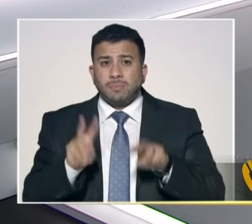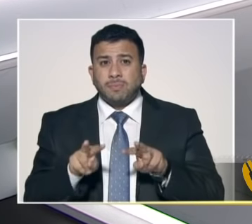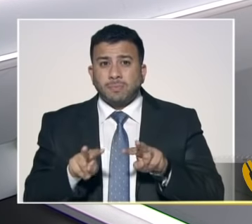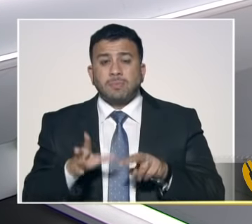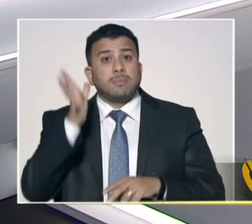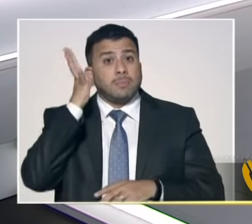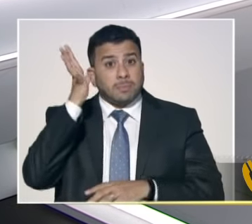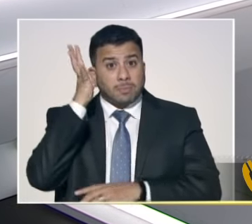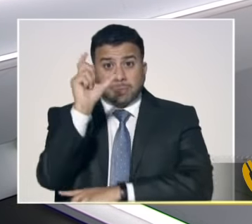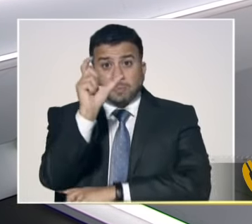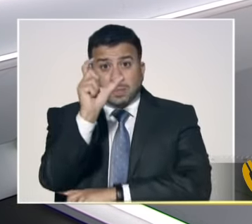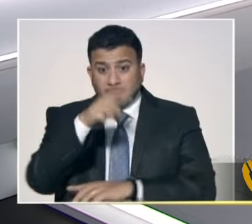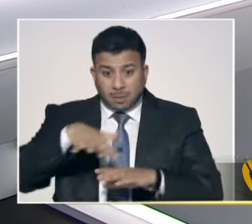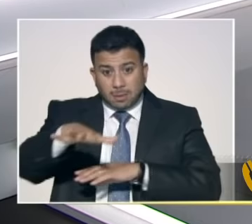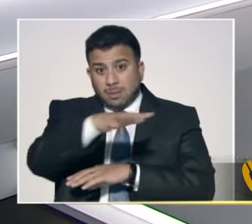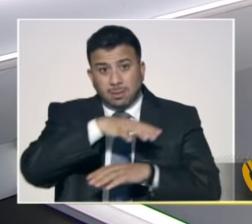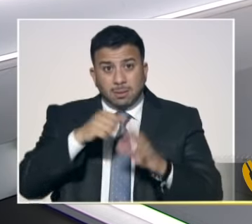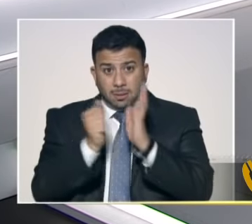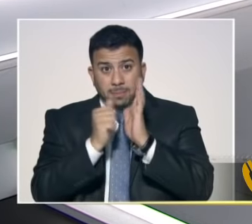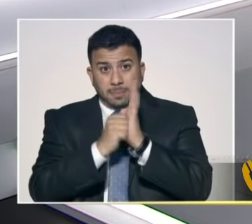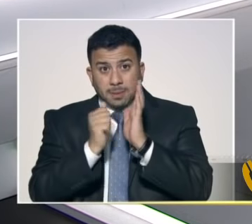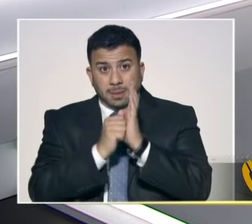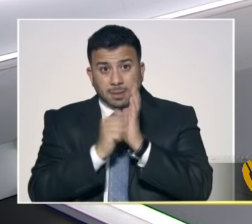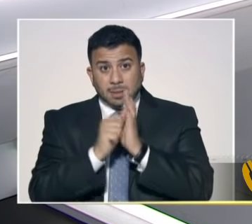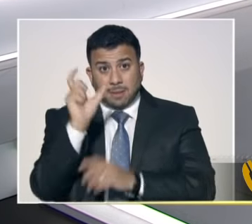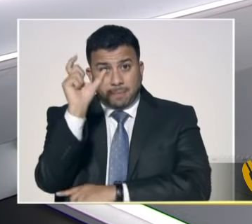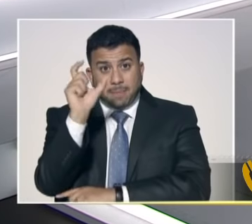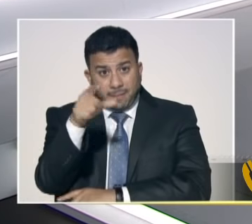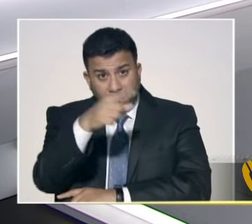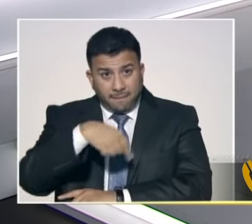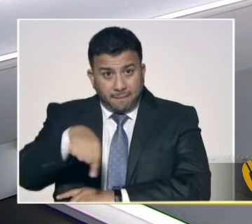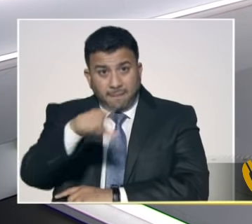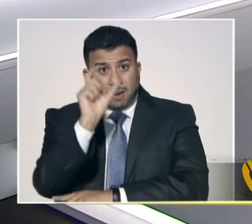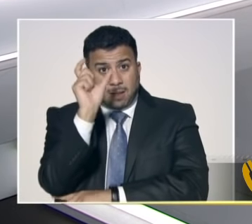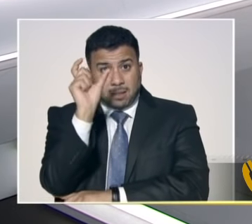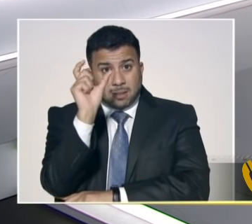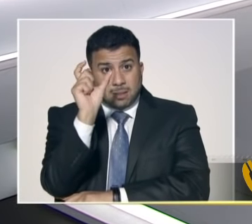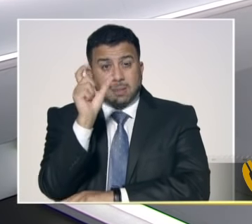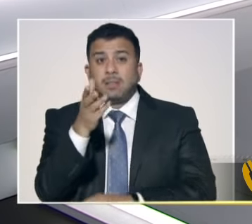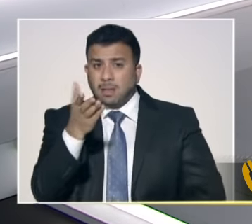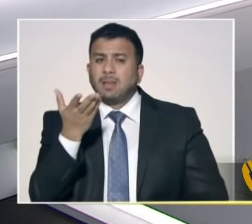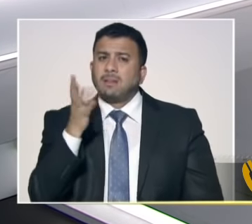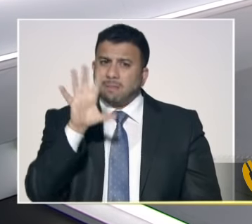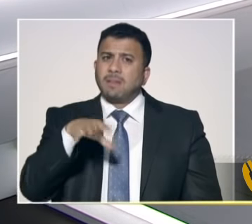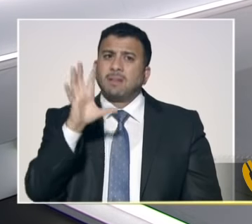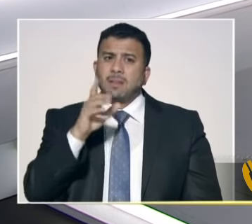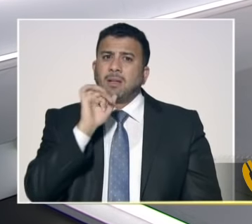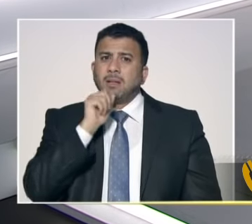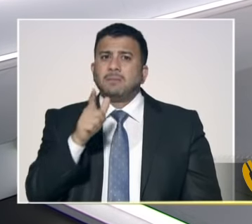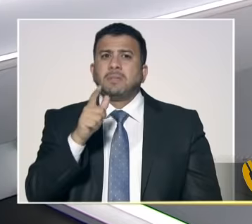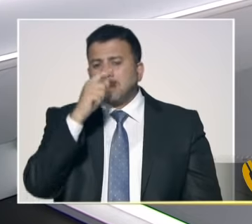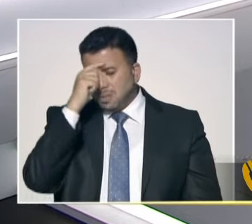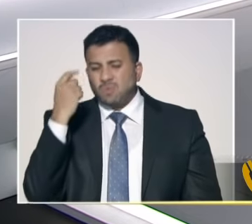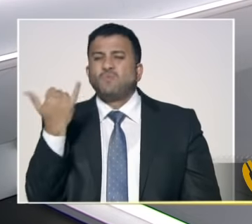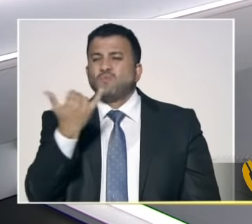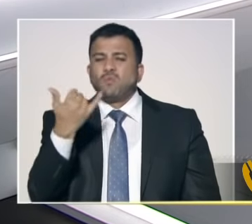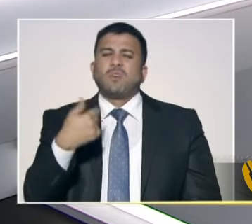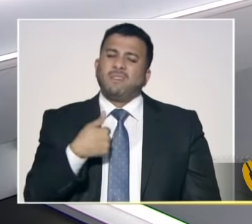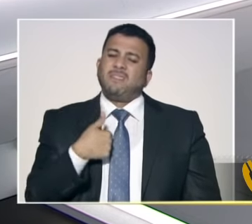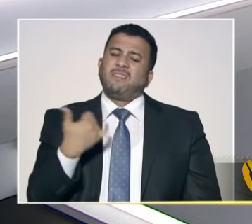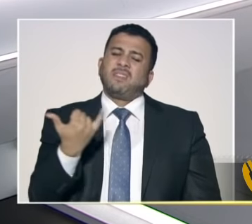مسجد يا أم محمد؟ إيه والله مساجد واجدة، ما سبحان الله، والله عندي ظروف ما يعلم باقود الله، أسرح أحيانا